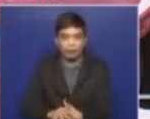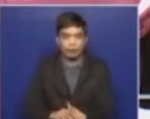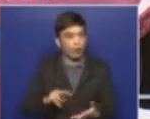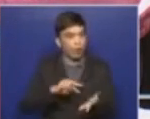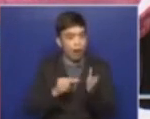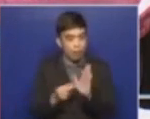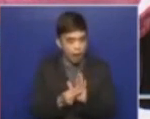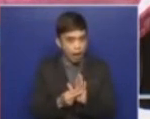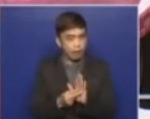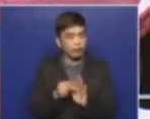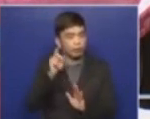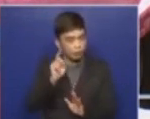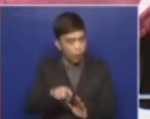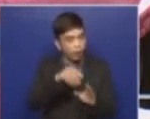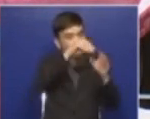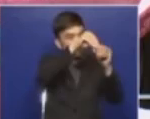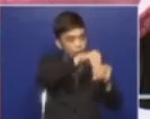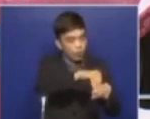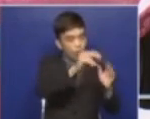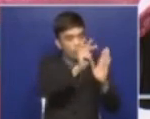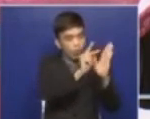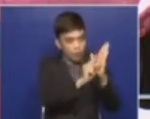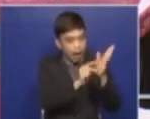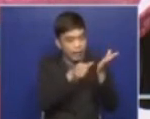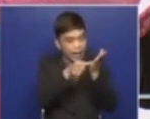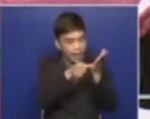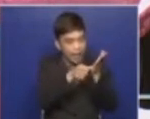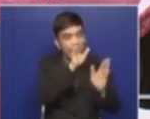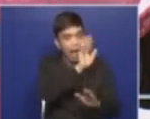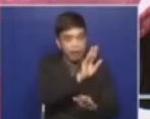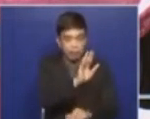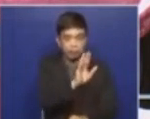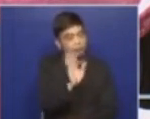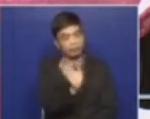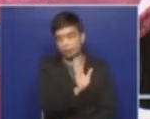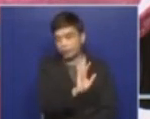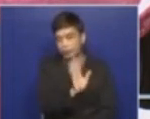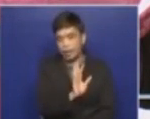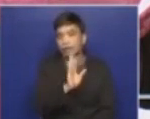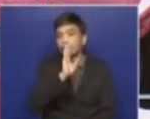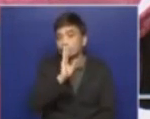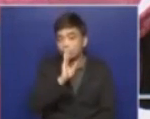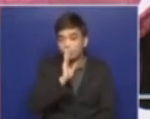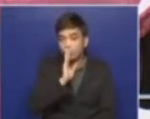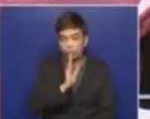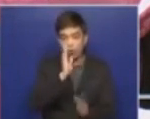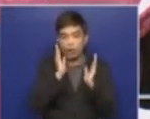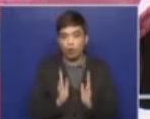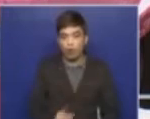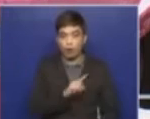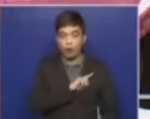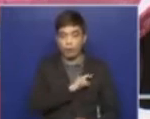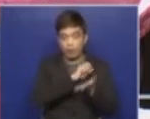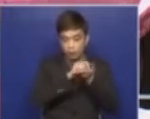ารัฐธรรมนูญฉบับนี้จะต้องคงอยู่โดยห้ามไม่ให้มีการแก้ไขถ้าผู้ร่างรัฐธรรมนูญได้ยึดผลประโยชน์ของประเทศช